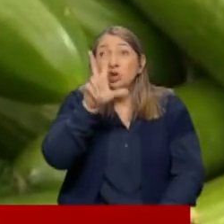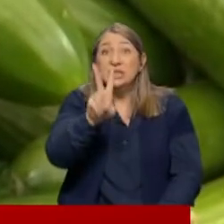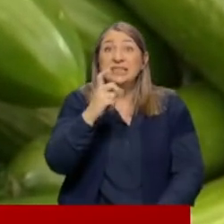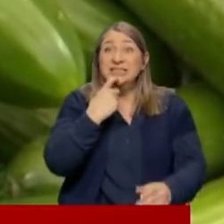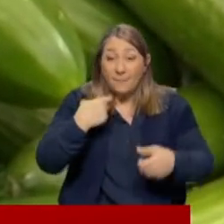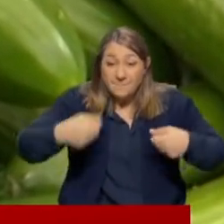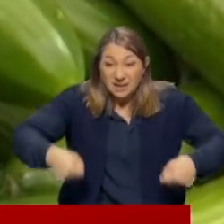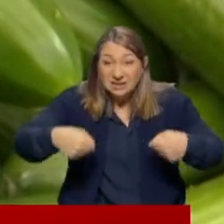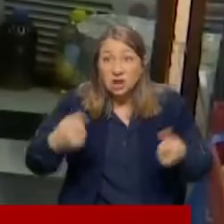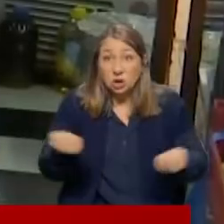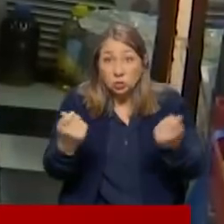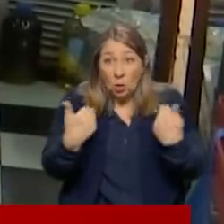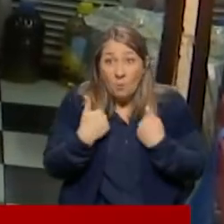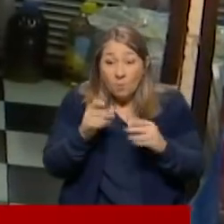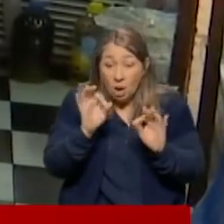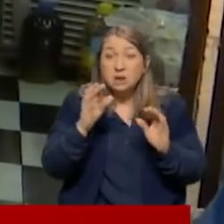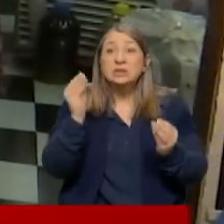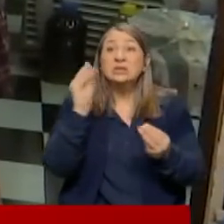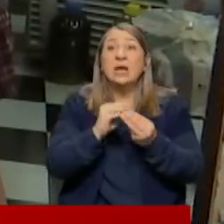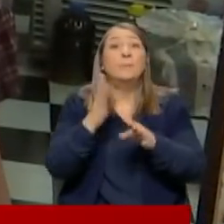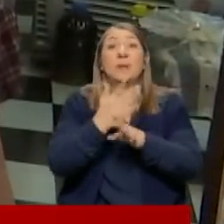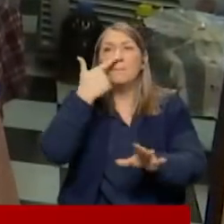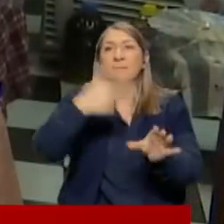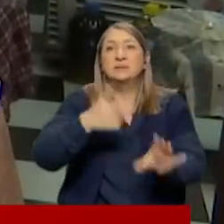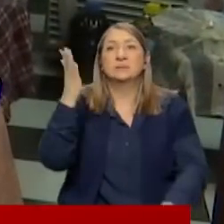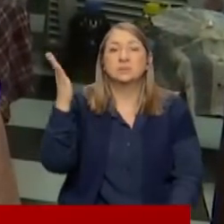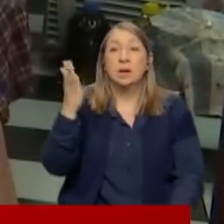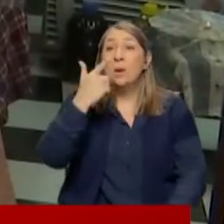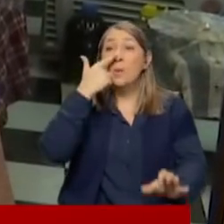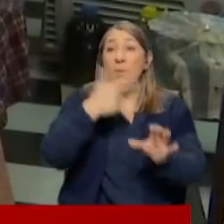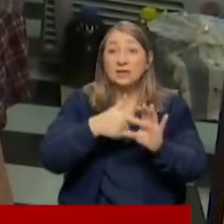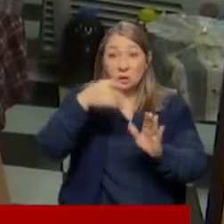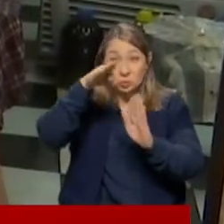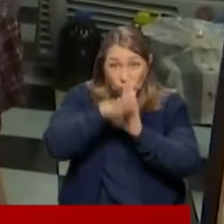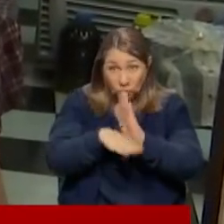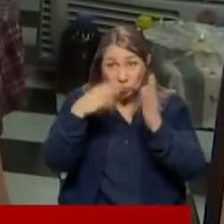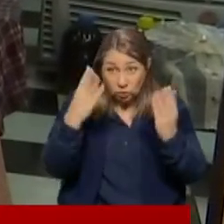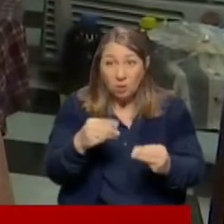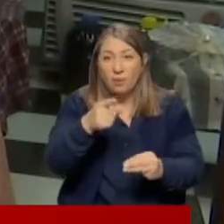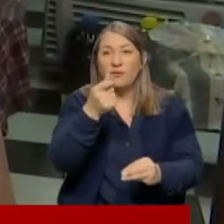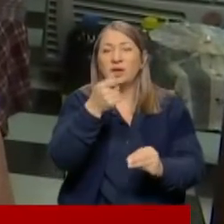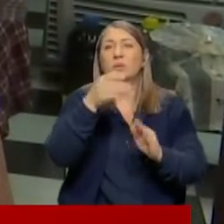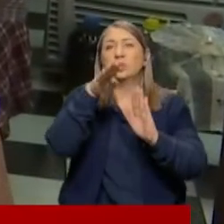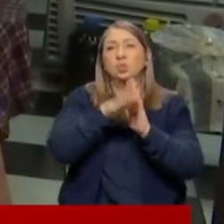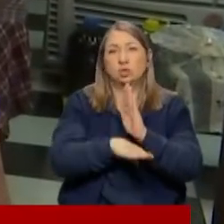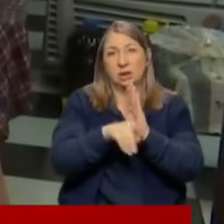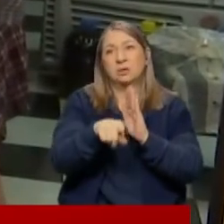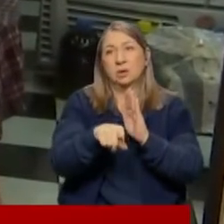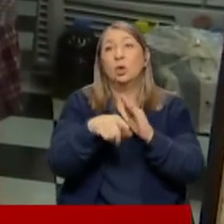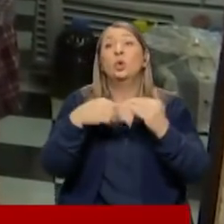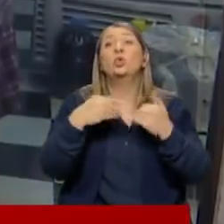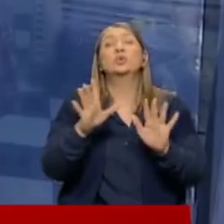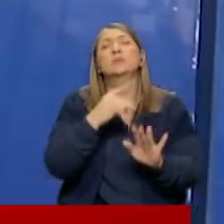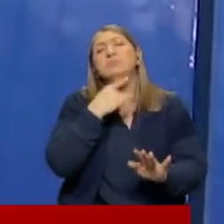senedir pazarcıyım, böyle fiyat görmedim. Zam kaynağı mazot. Mazot düşürülürse bu fiyatlar uygun olur.